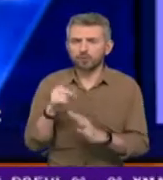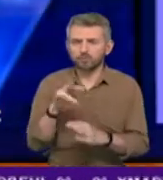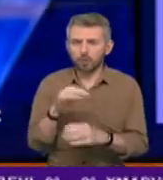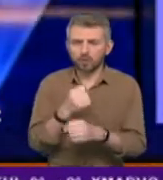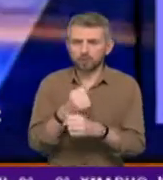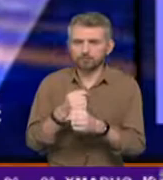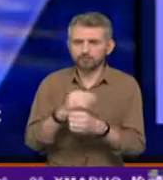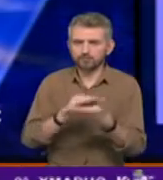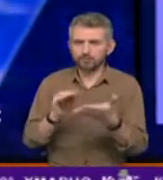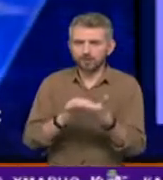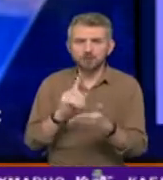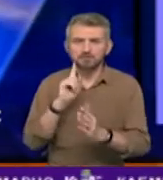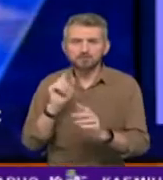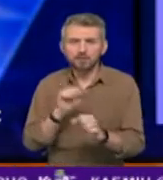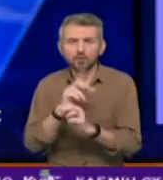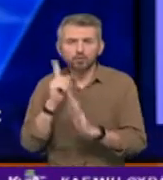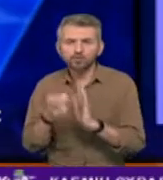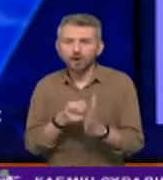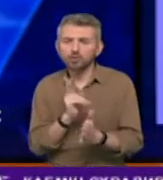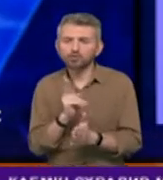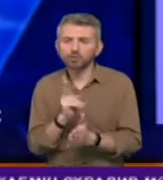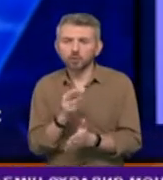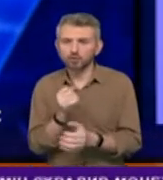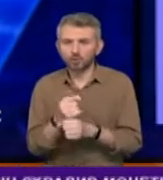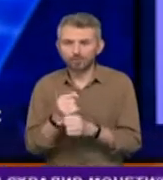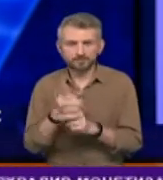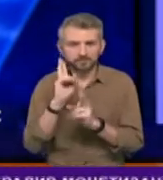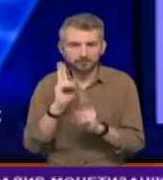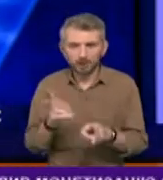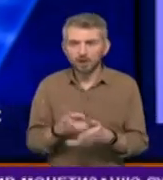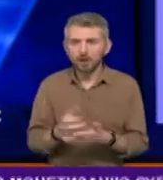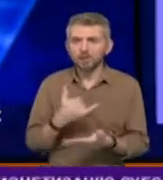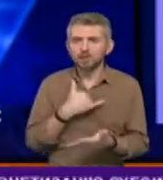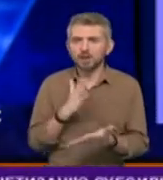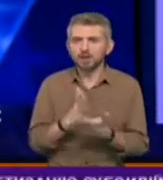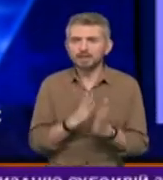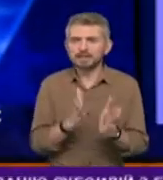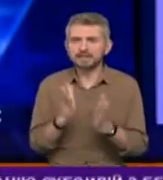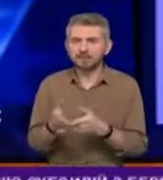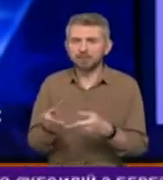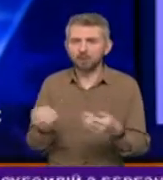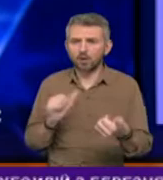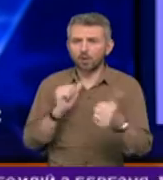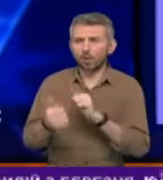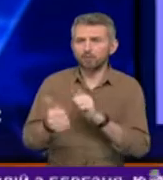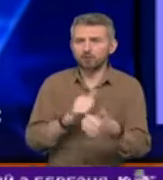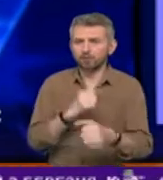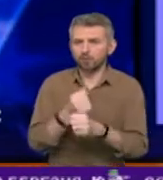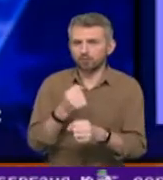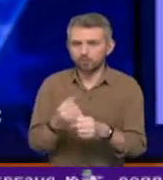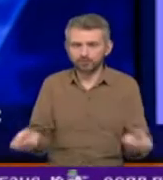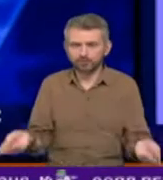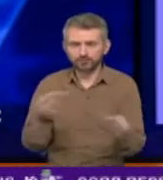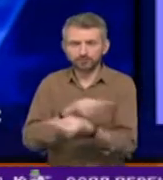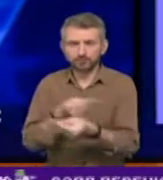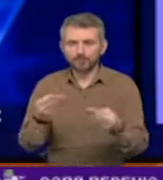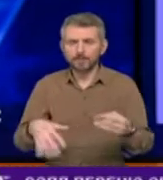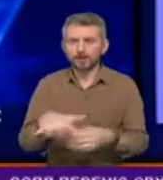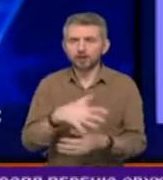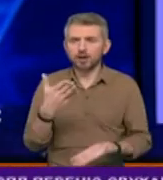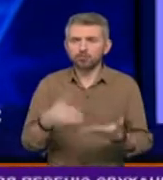яким може потенційно скористатися людина, це вже підстава для вилучення. Тому, якщо ви сумніваєтеся, що це нагадує чи не нагадує,